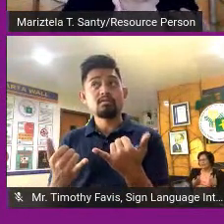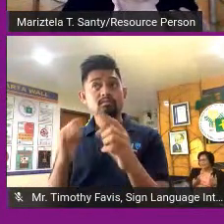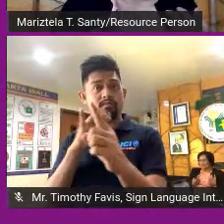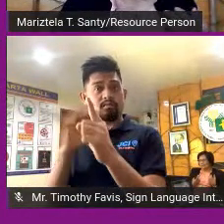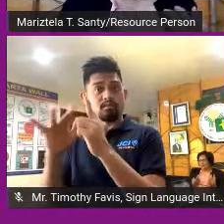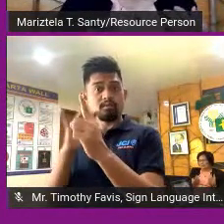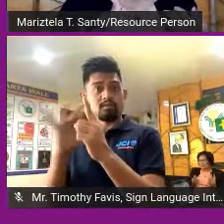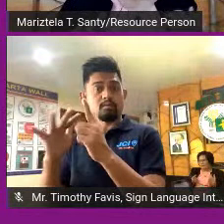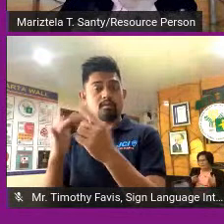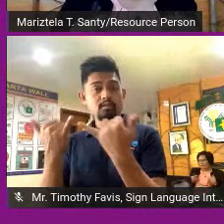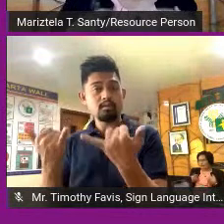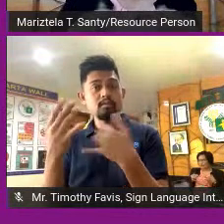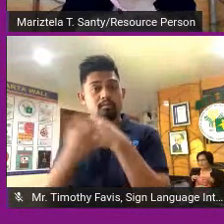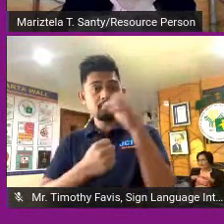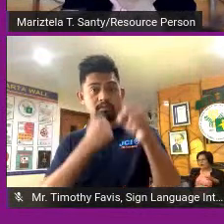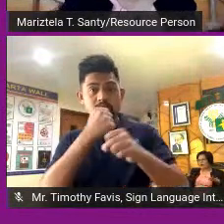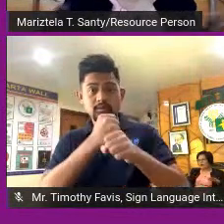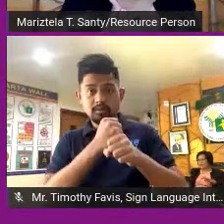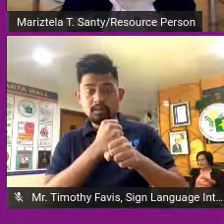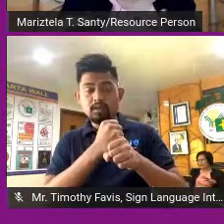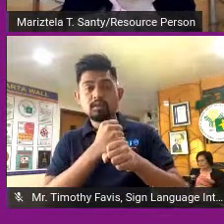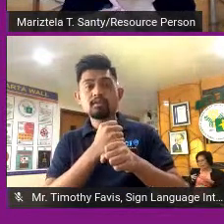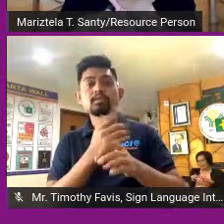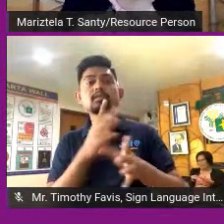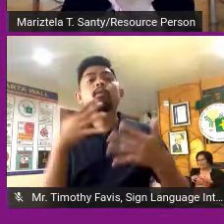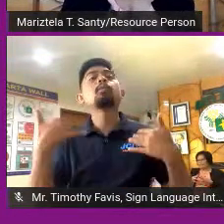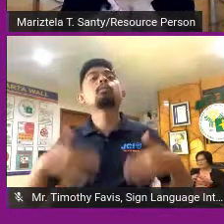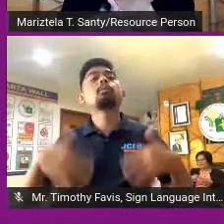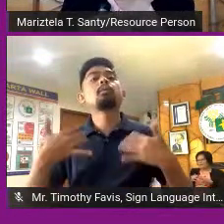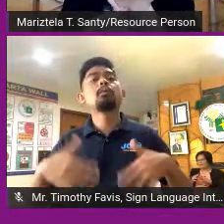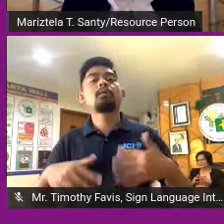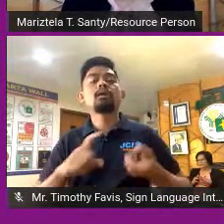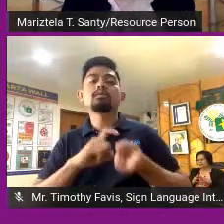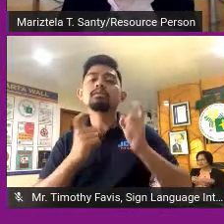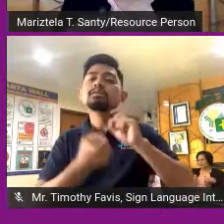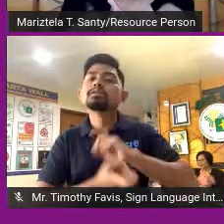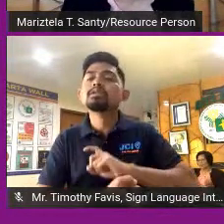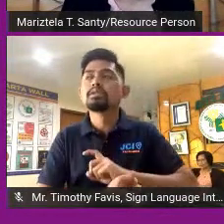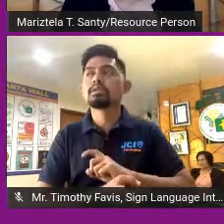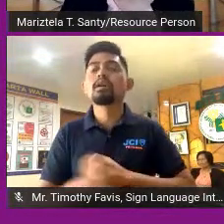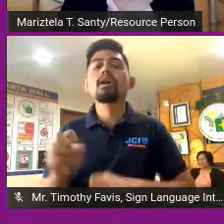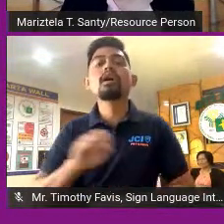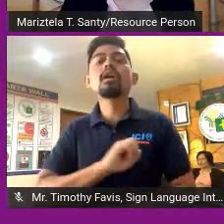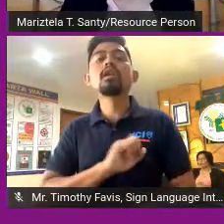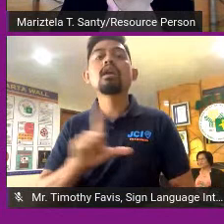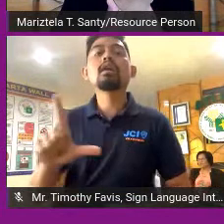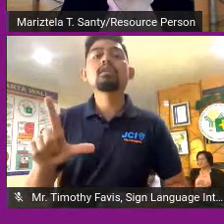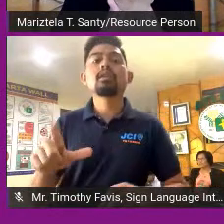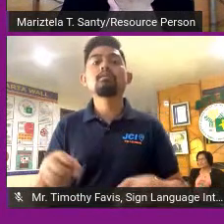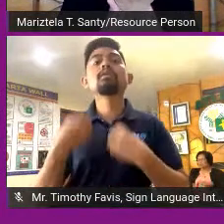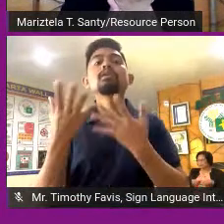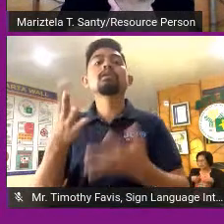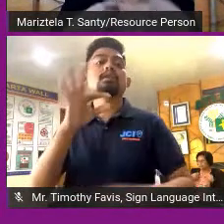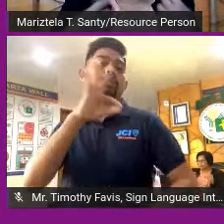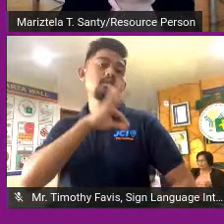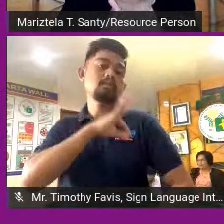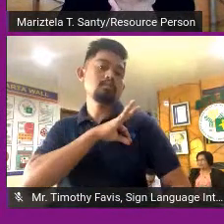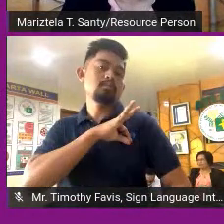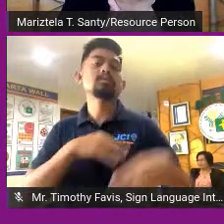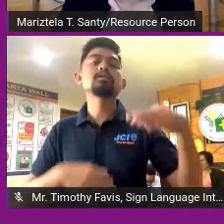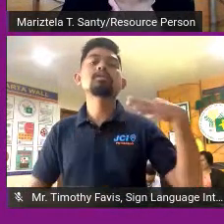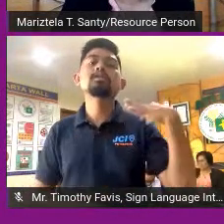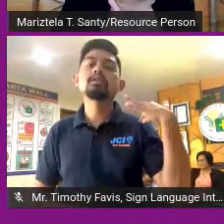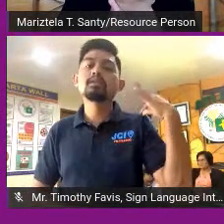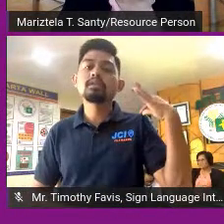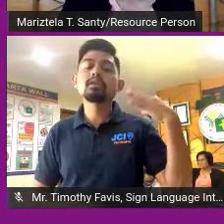natin, both are given the chance to utilize their opportunities to contribute